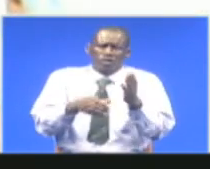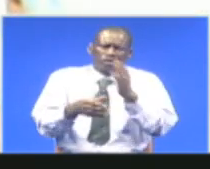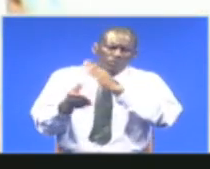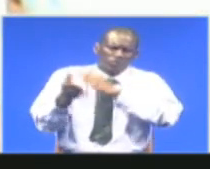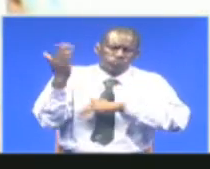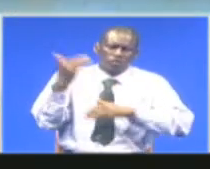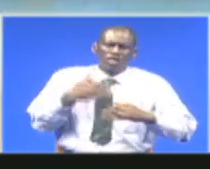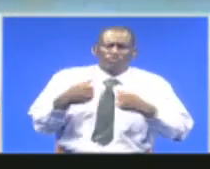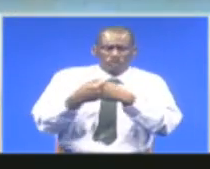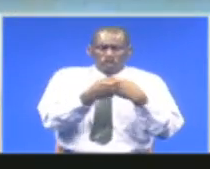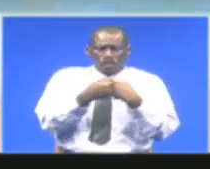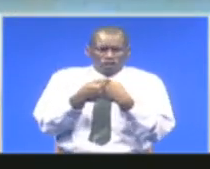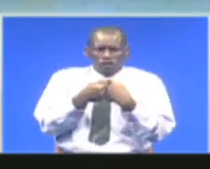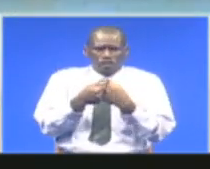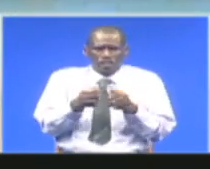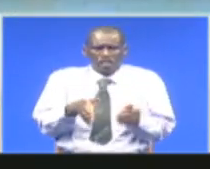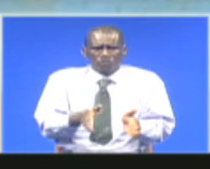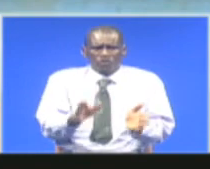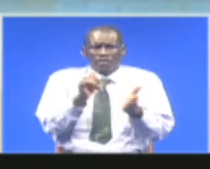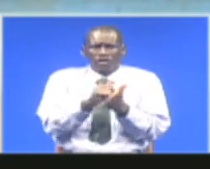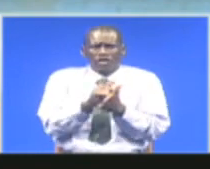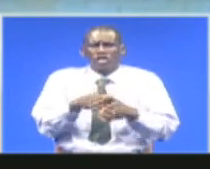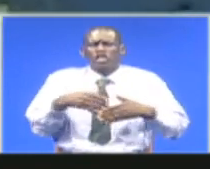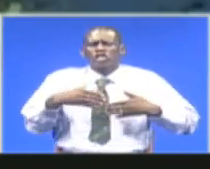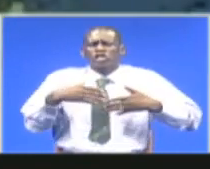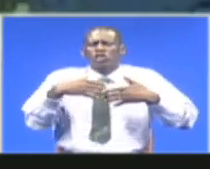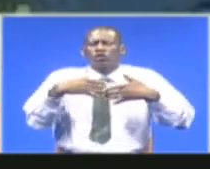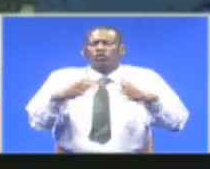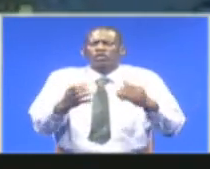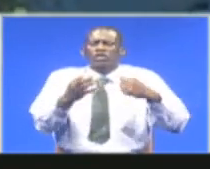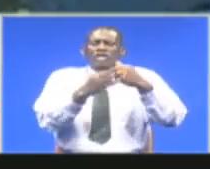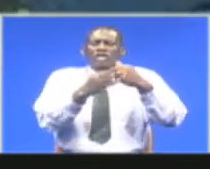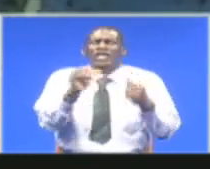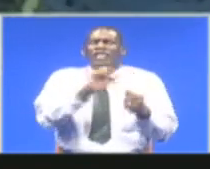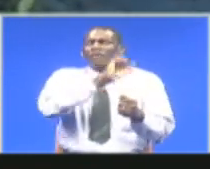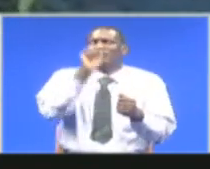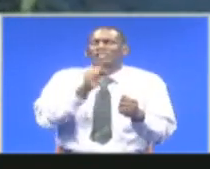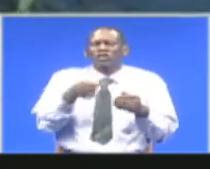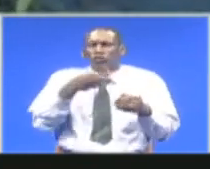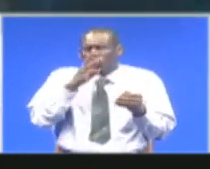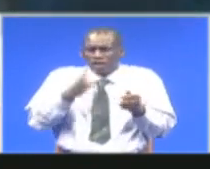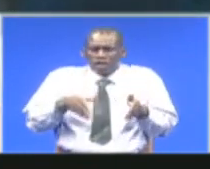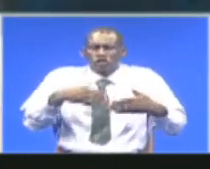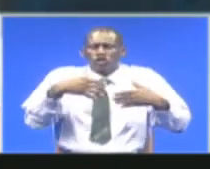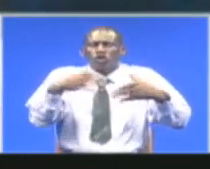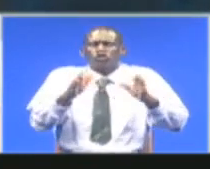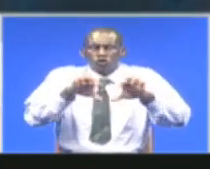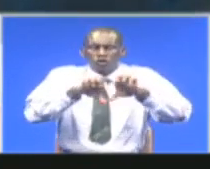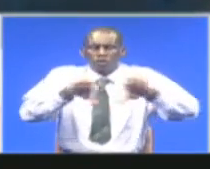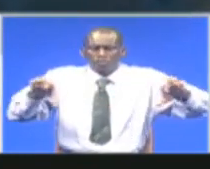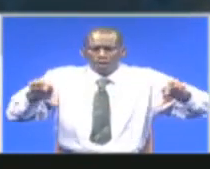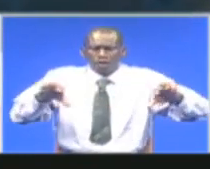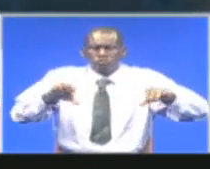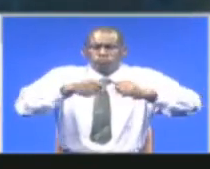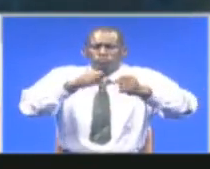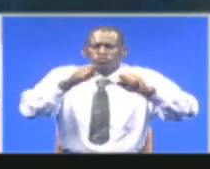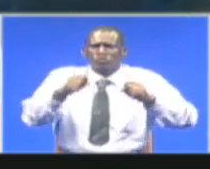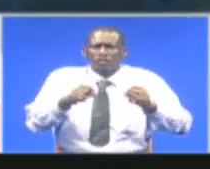facing challenges to the extent of losing close to 80% of the water along the route. Any time we pumped water from